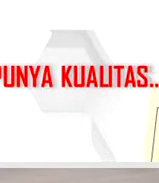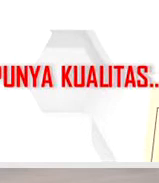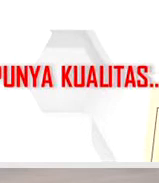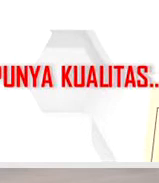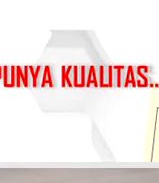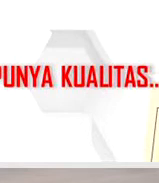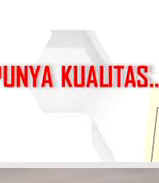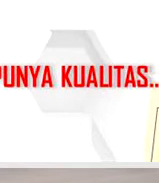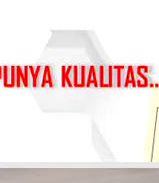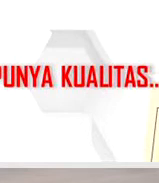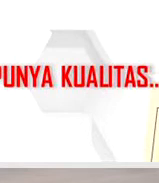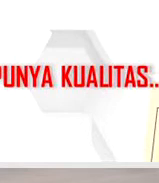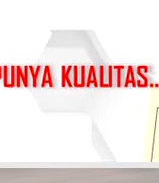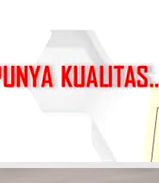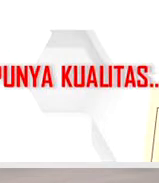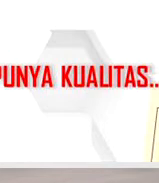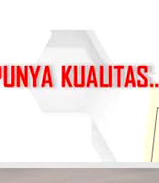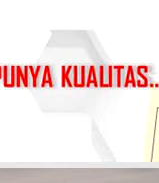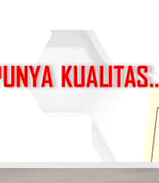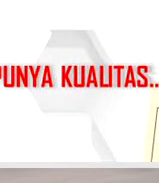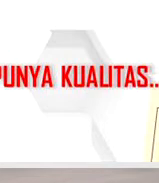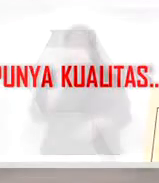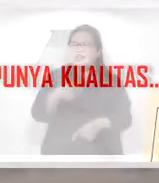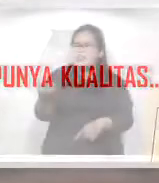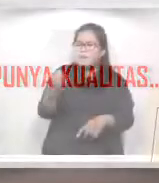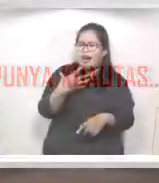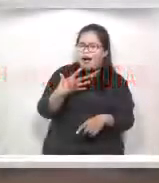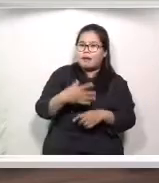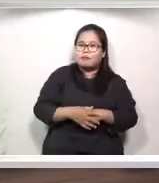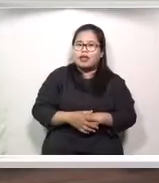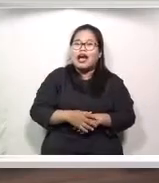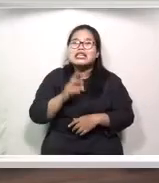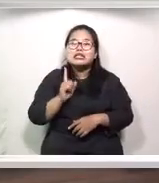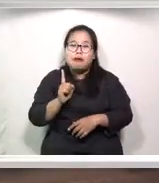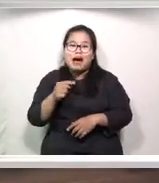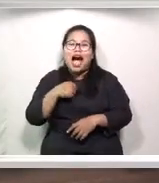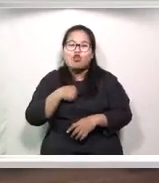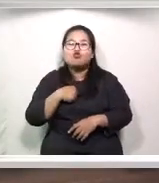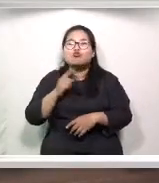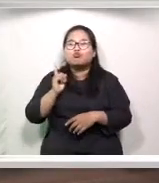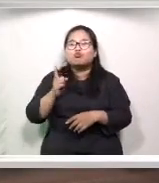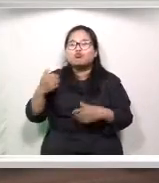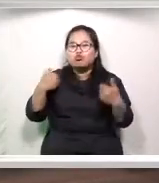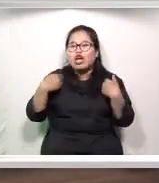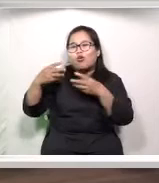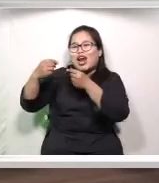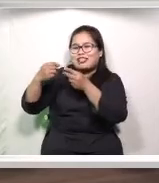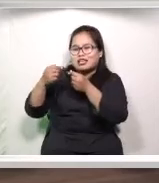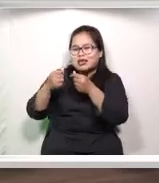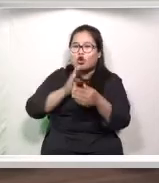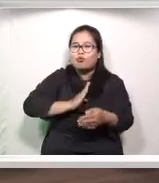Jika jam dinding bisa bicara, maka dia akan berkata, karena aku punya kualitas dan